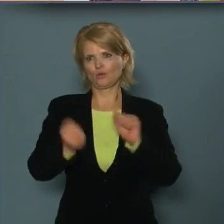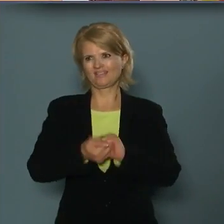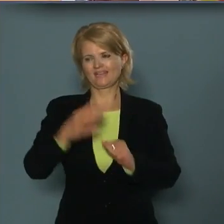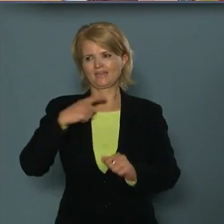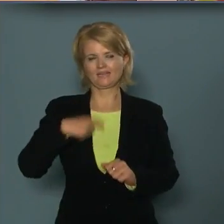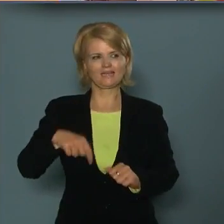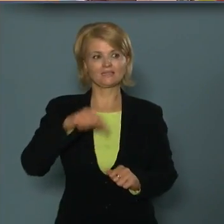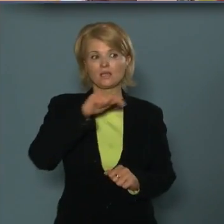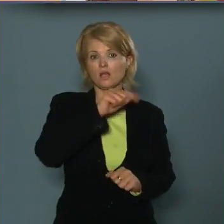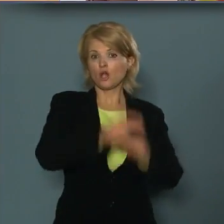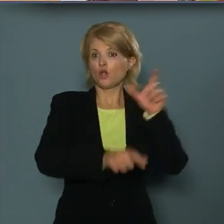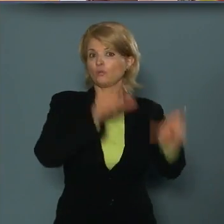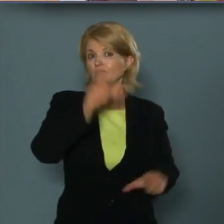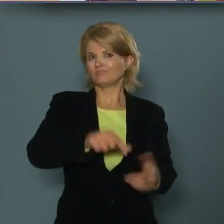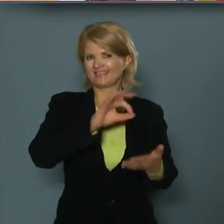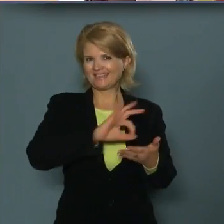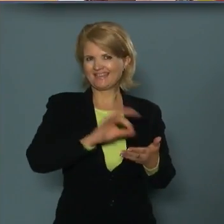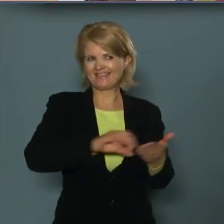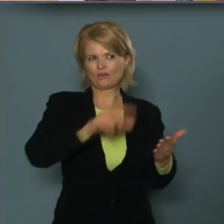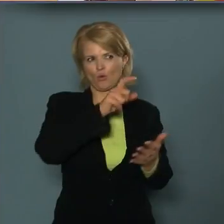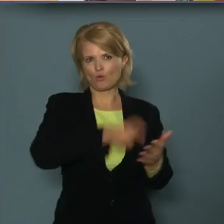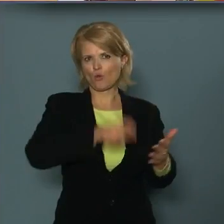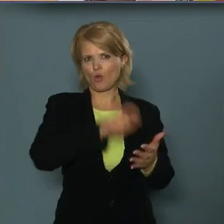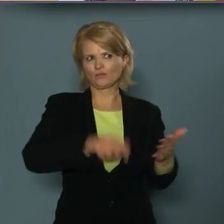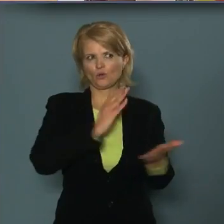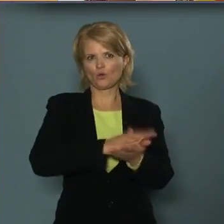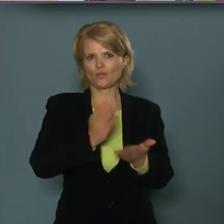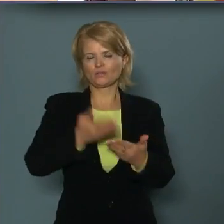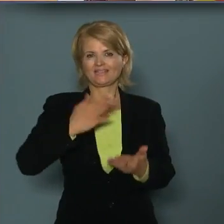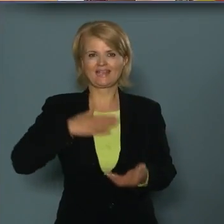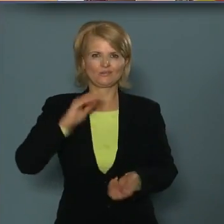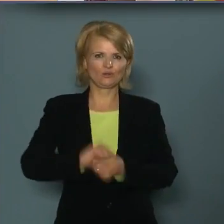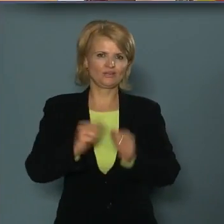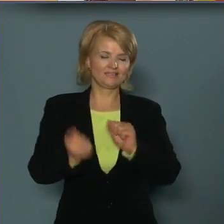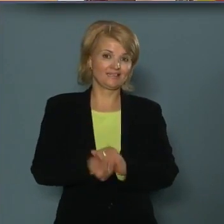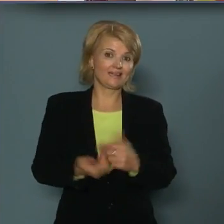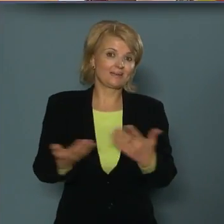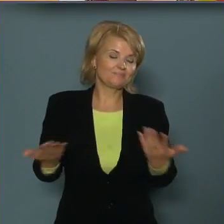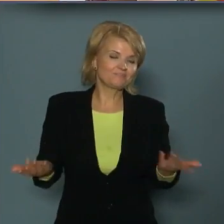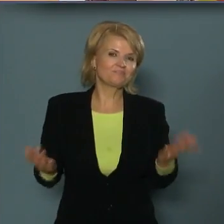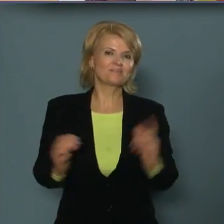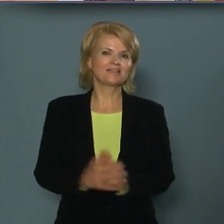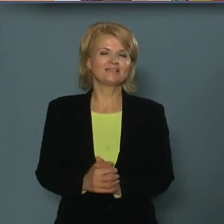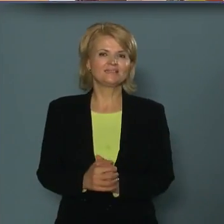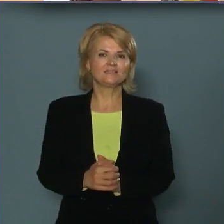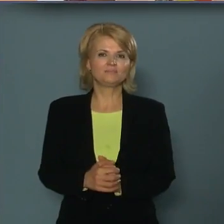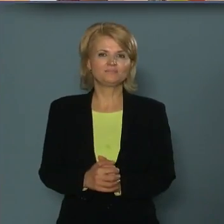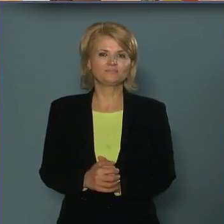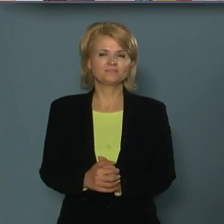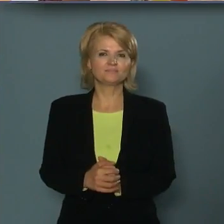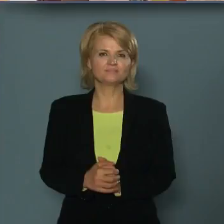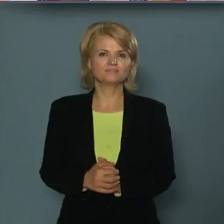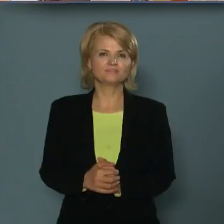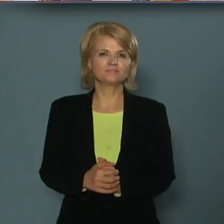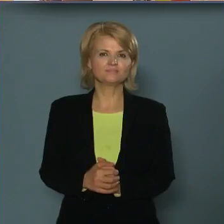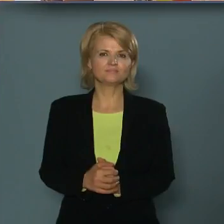a írók és a költők, prózaírók között. Egyébként a